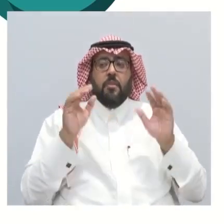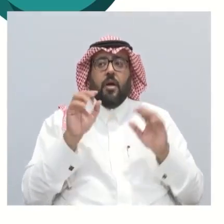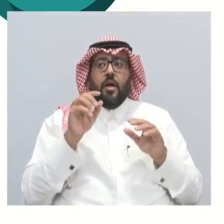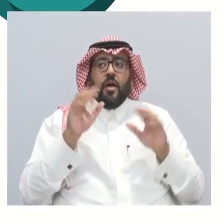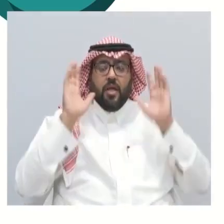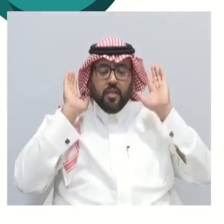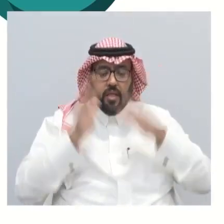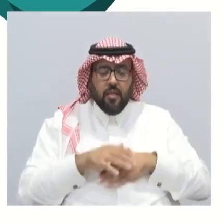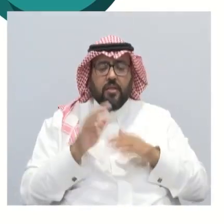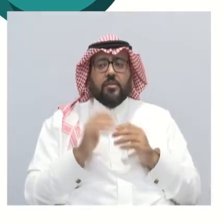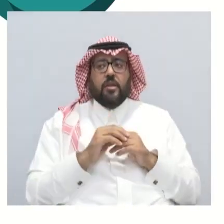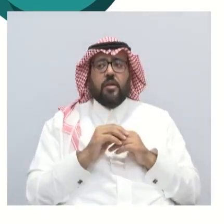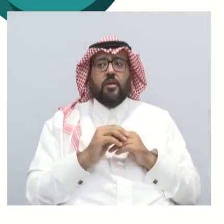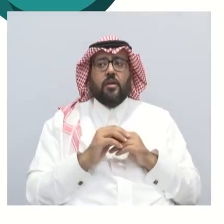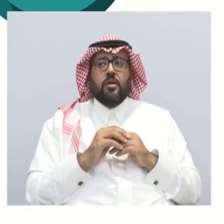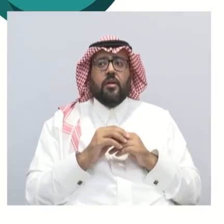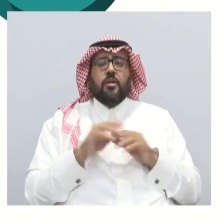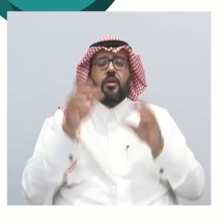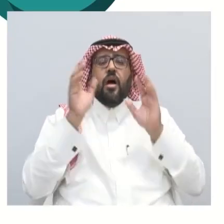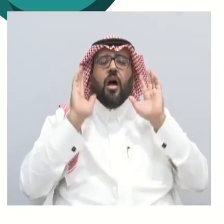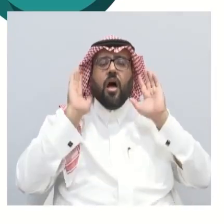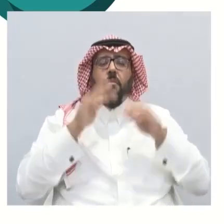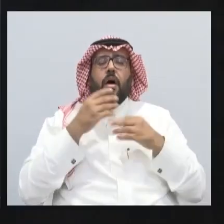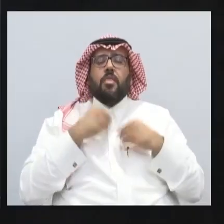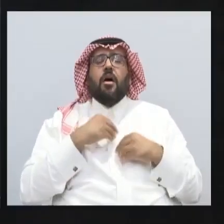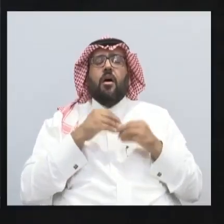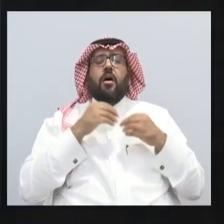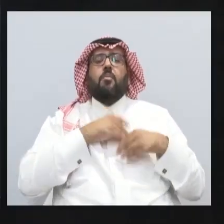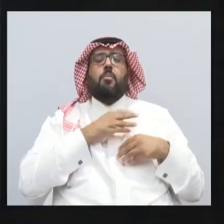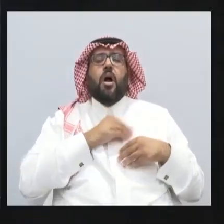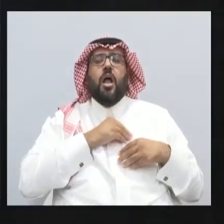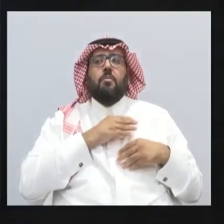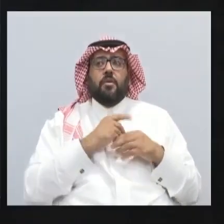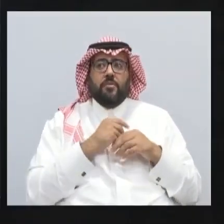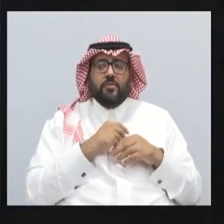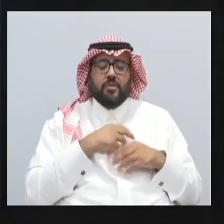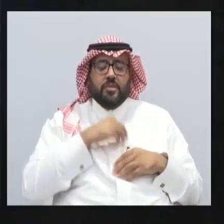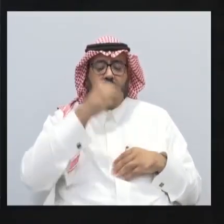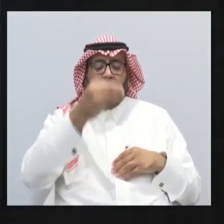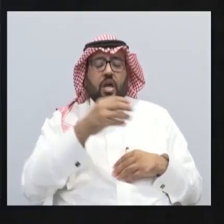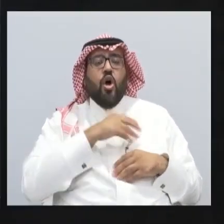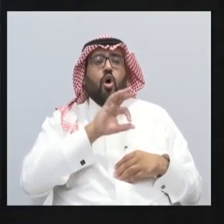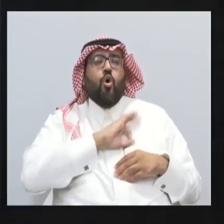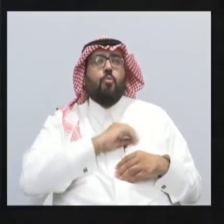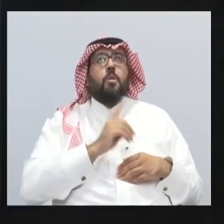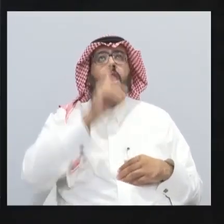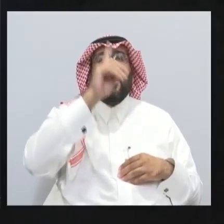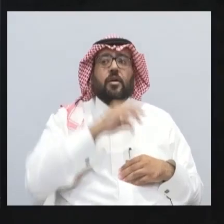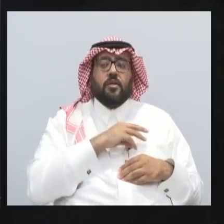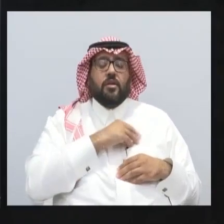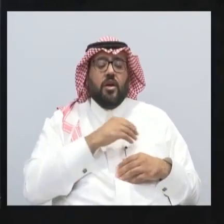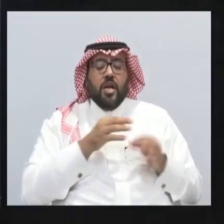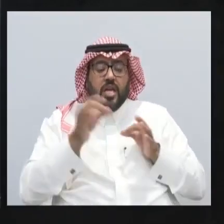عباده من عبادات وكل عباده لها اثار عظيمه في قلبك توصلك الى حب الله فكلما